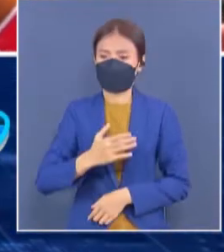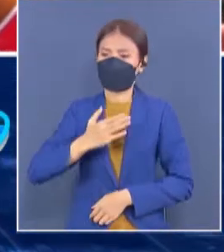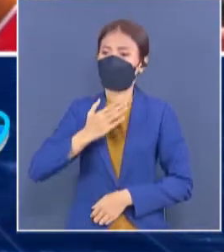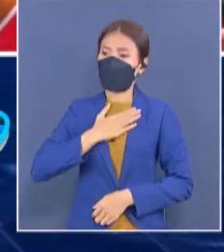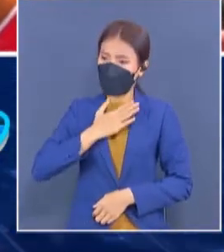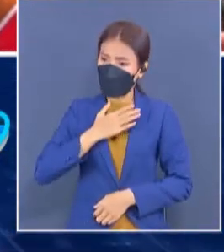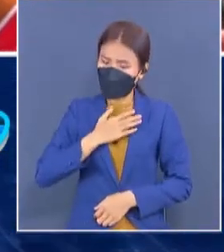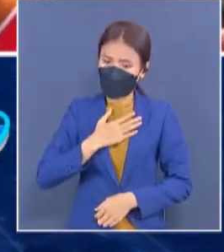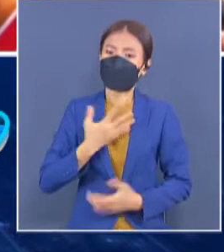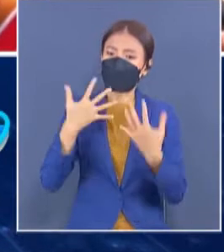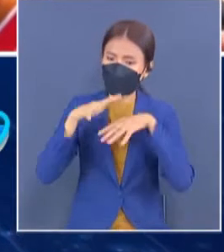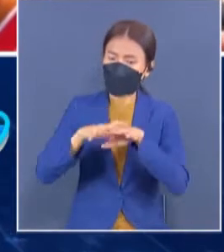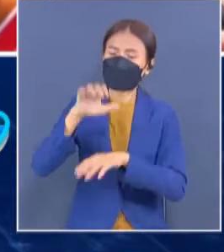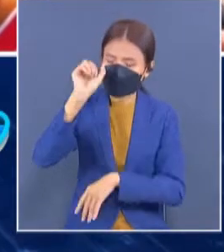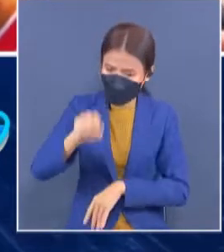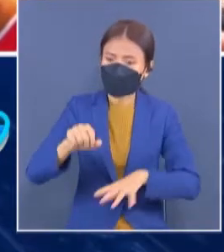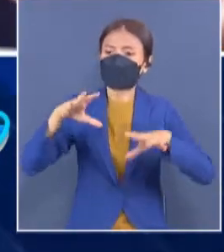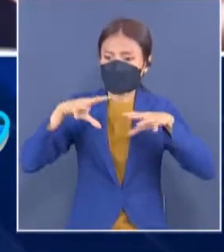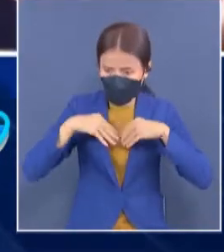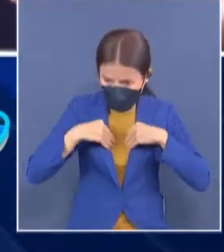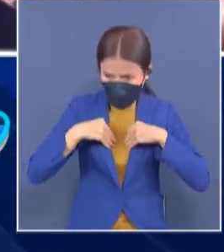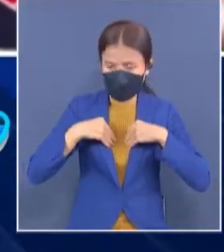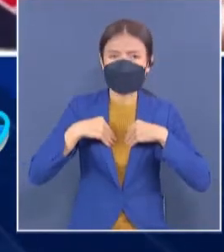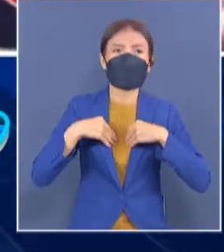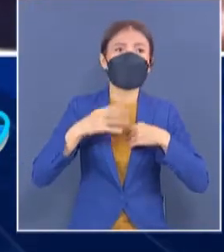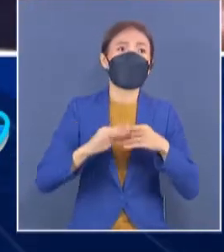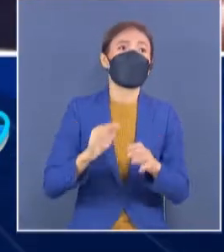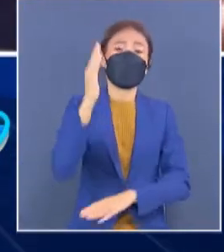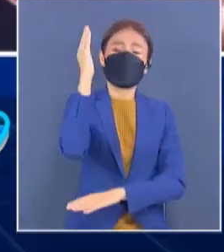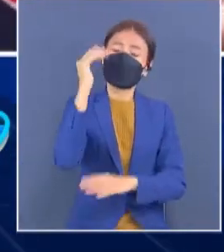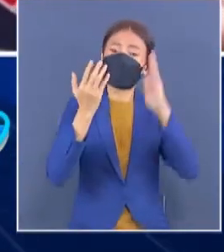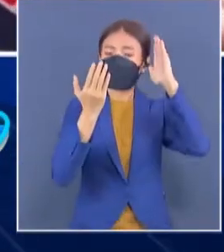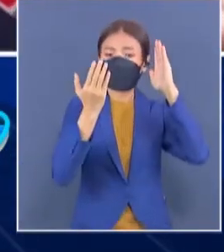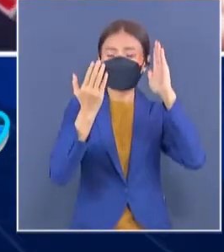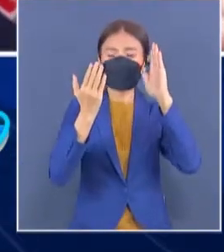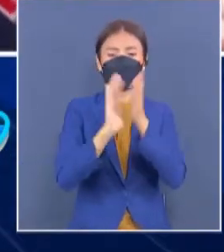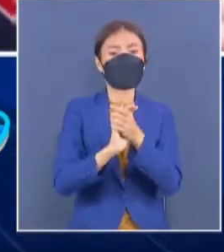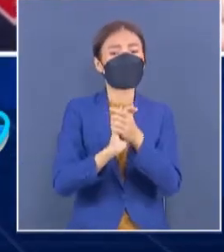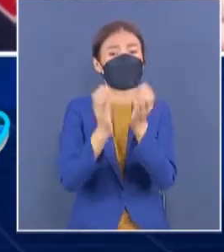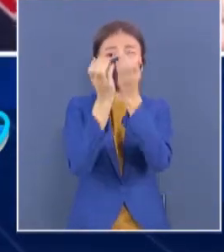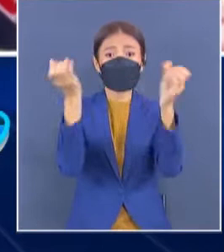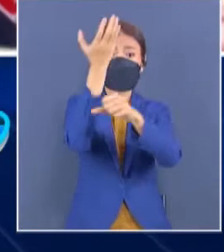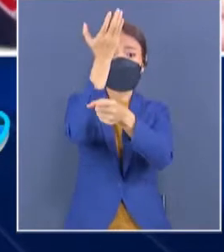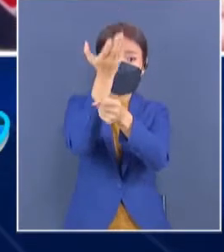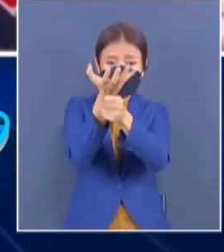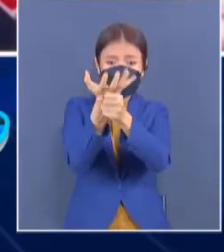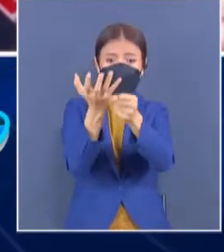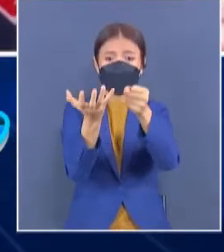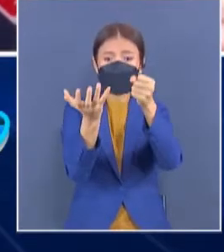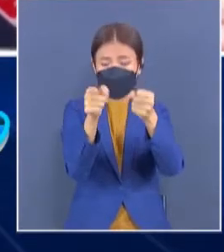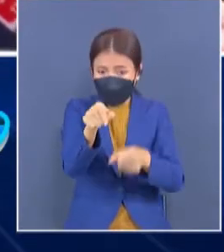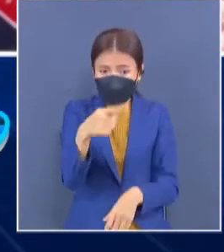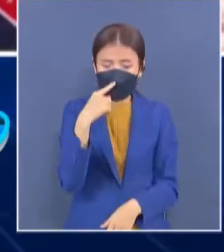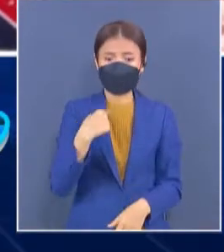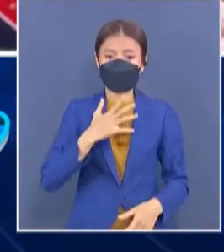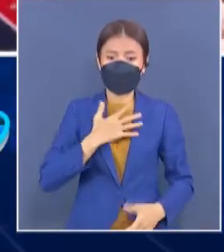เขาไปร่วมชุมนุมทางการเมืองมาไปเล่นดนตรีที่อนุสาวรีย์ประชาธิปไตยมาก่อนที่จะตระเวนไปยังพื้นที่ต่างๆไปสำ